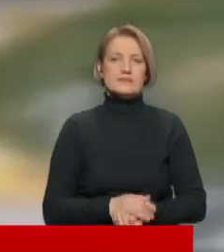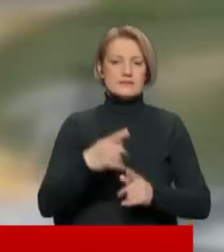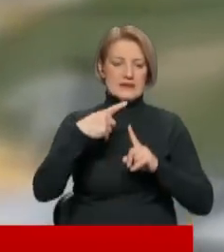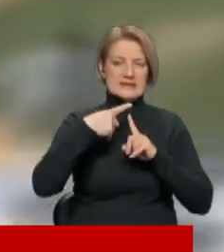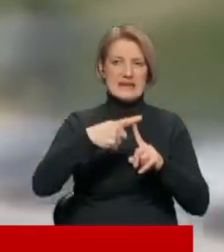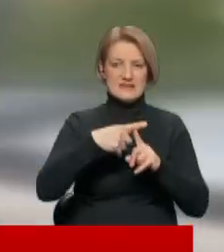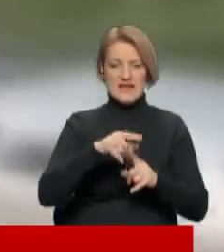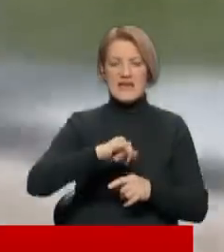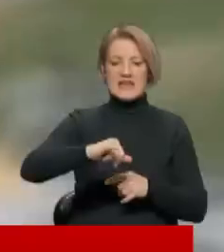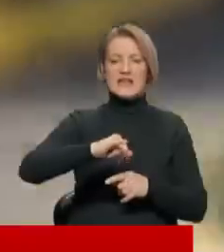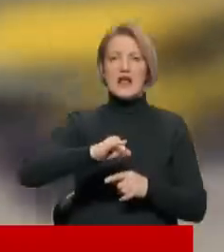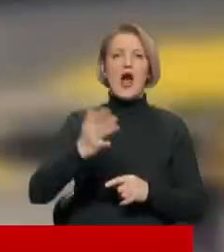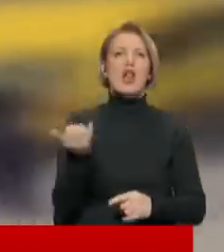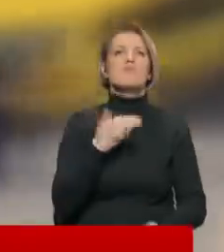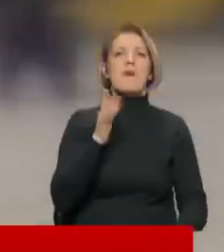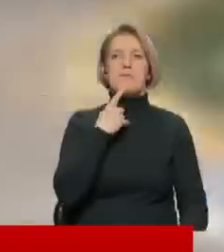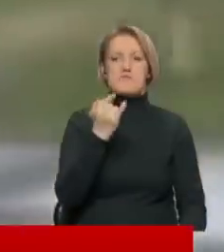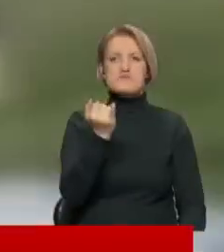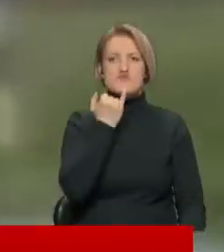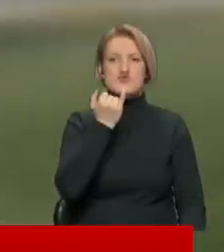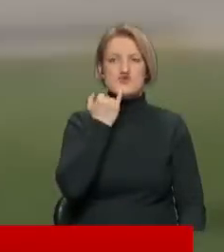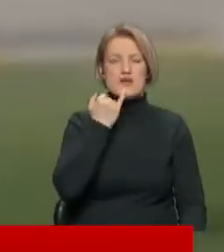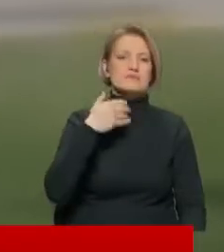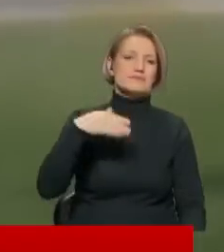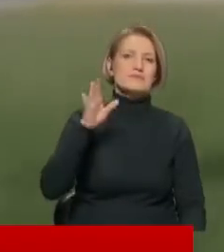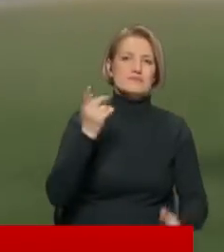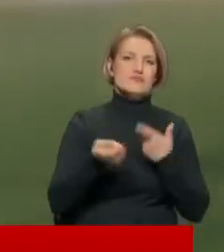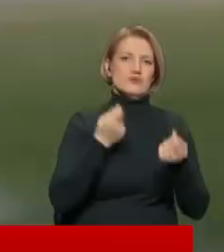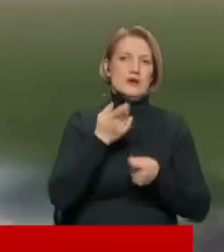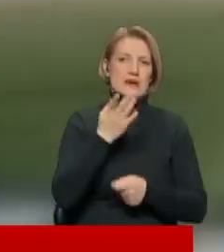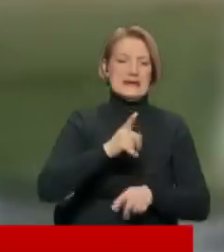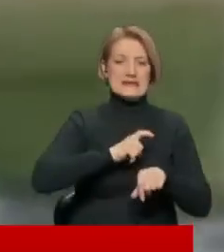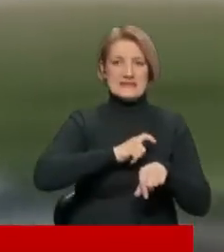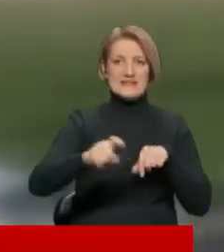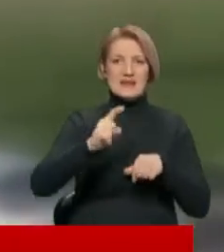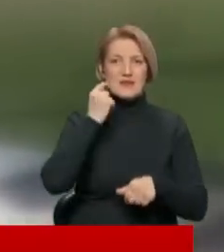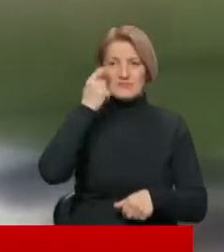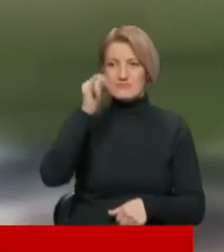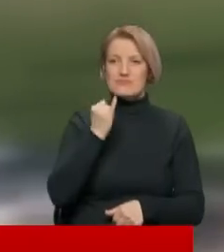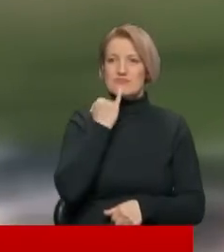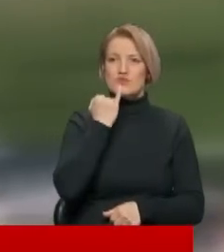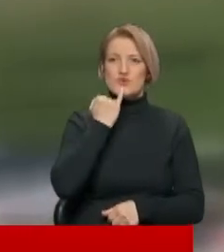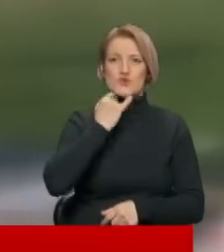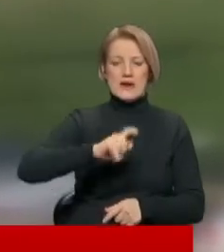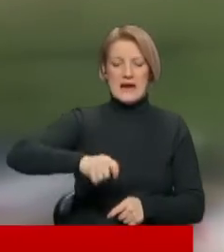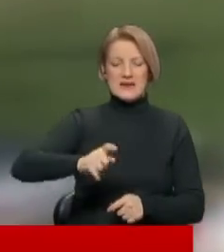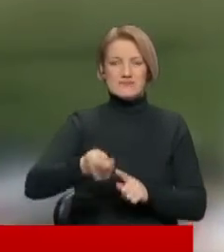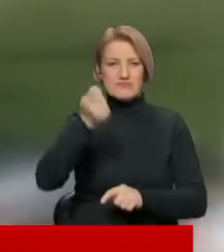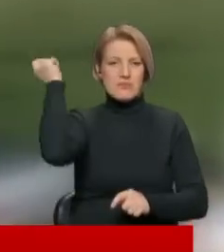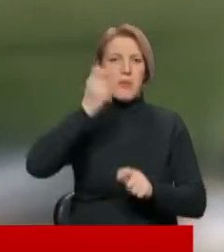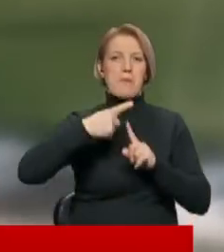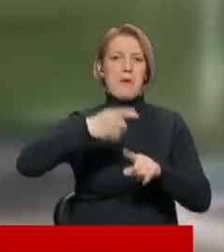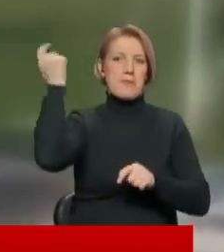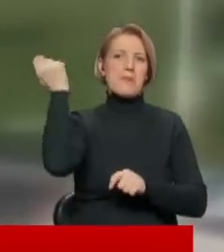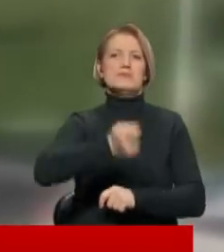taksici yakın mesafe Alman dedi müşteriyi başından savuşturmaya çalıştı sinirlenen yolcu Vizyon anahtarıyla taksiye